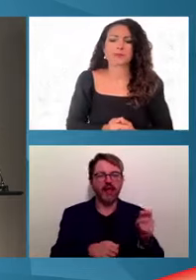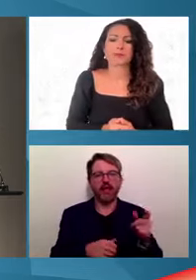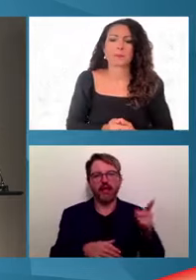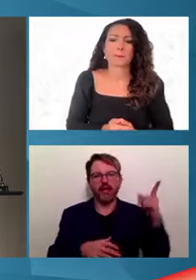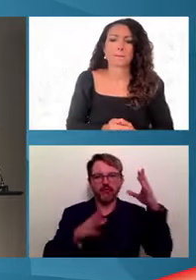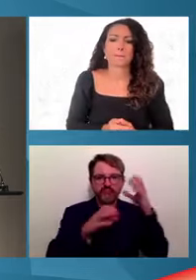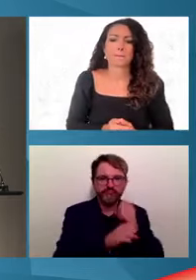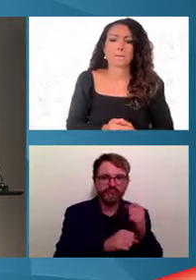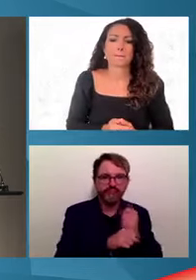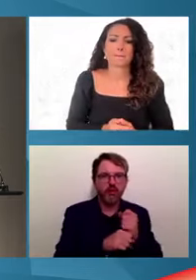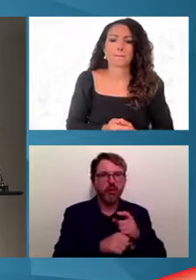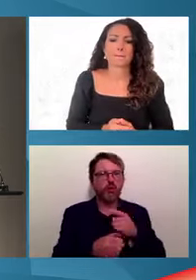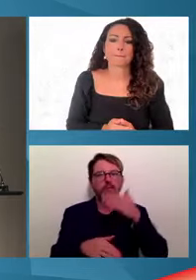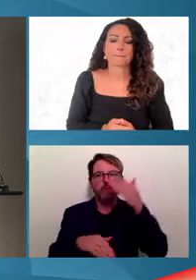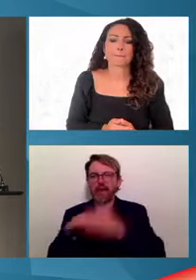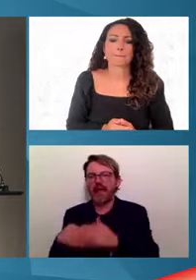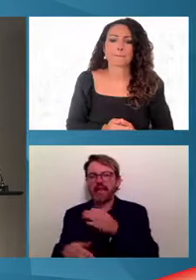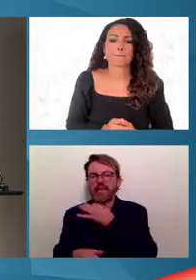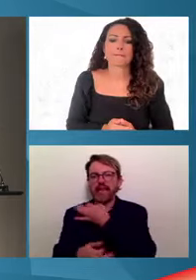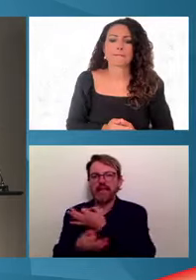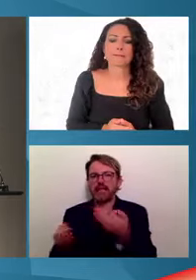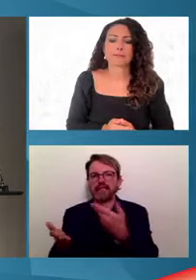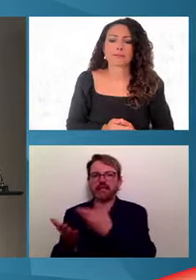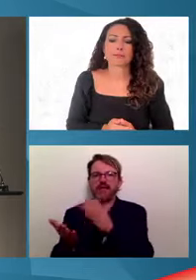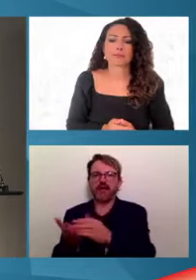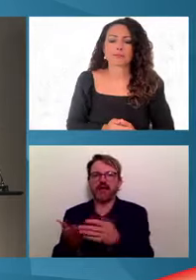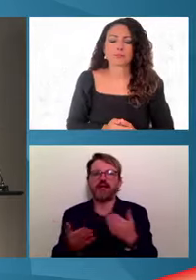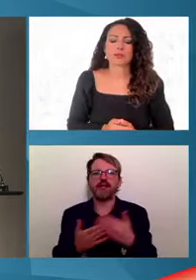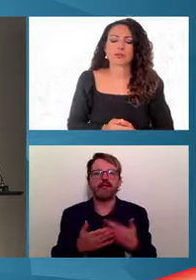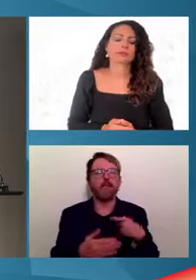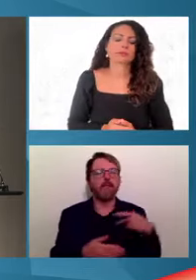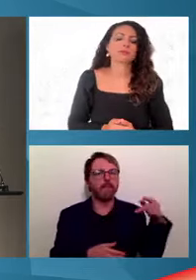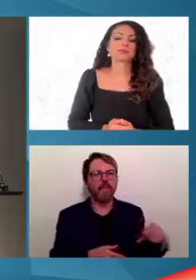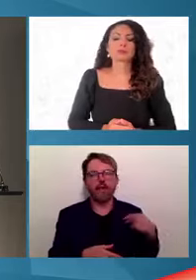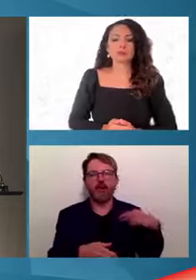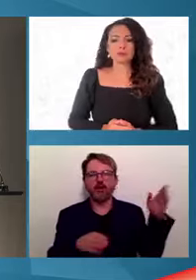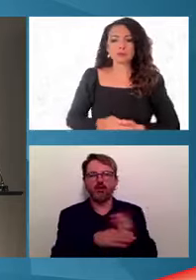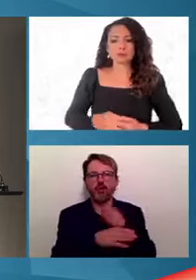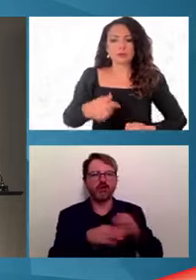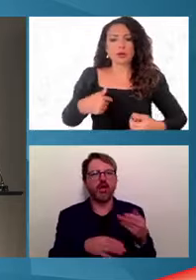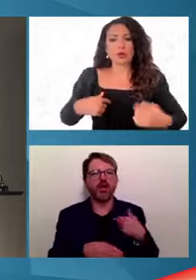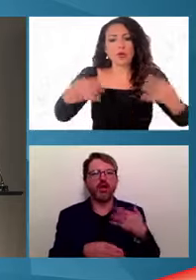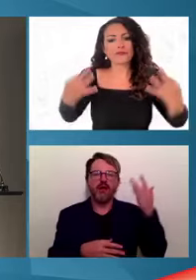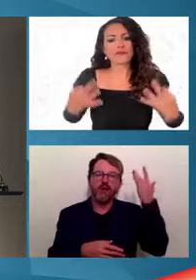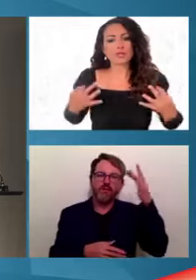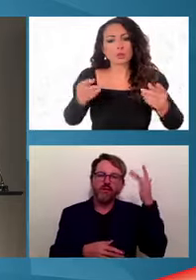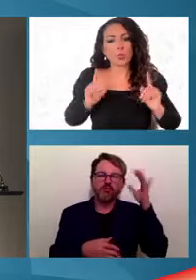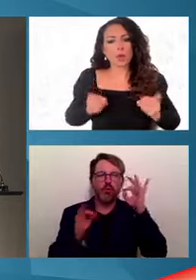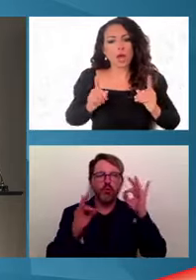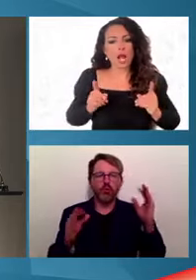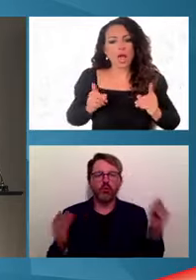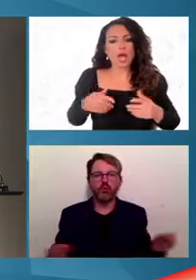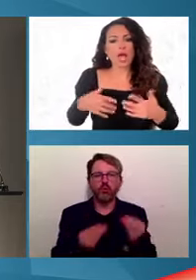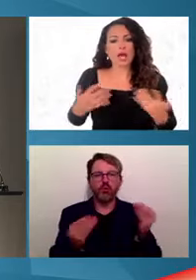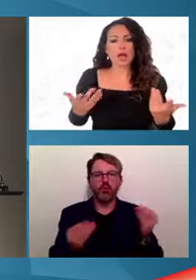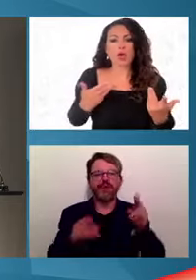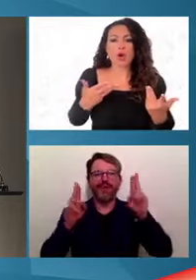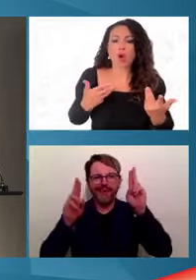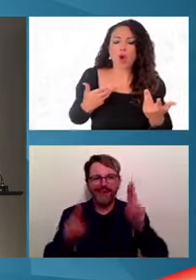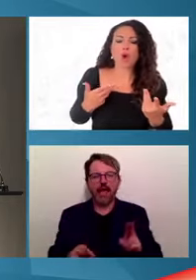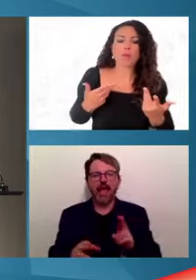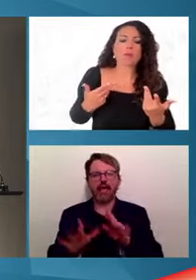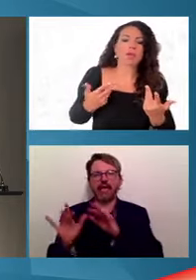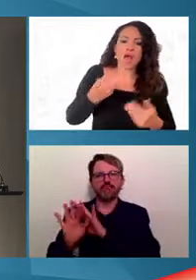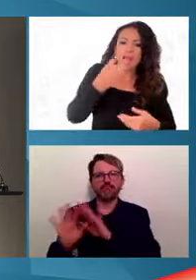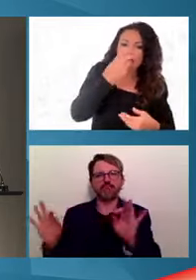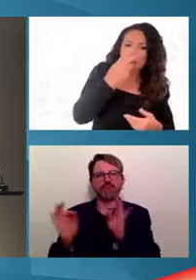Ende nicht weiterbringen. Dass wir pragmatische Entscheidungen auch hier brauchen, wissenschaftlich gut begründet, rechtlich fundiert, um dass man auch